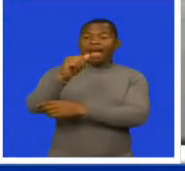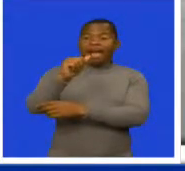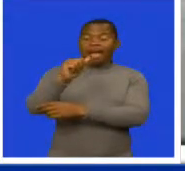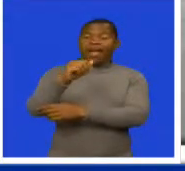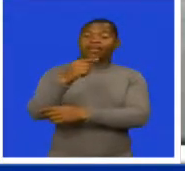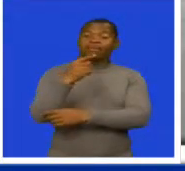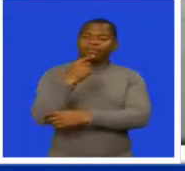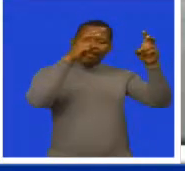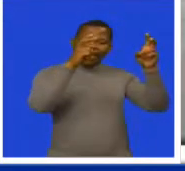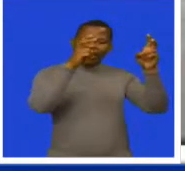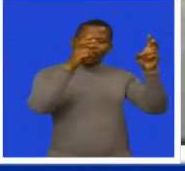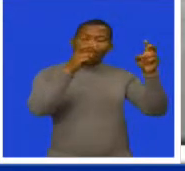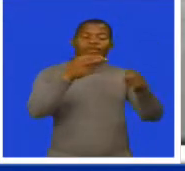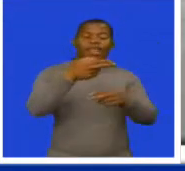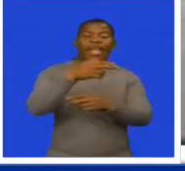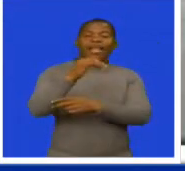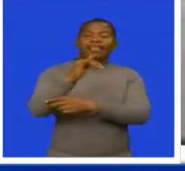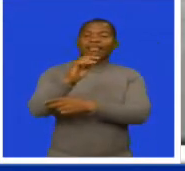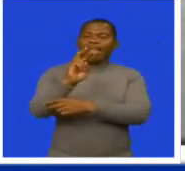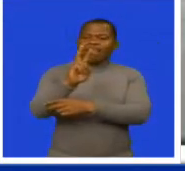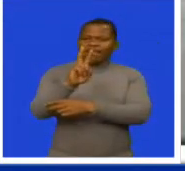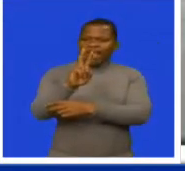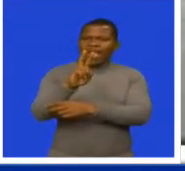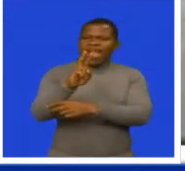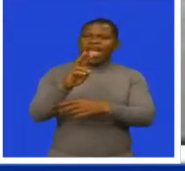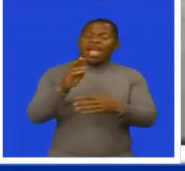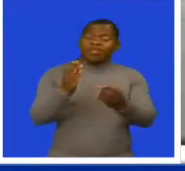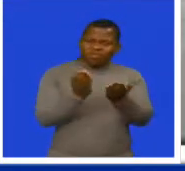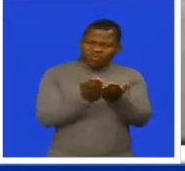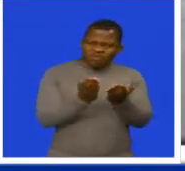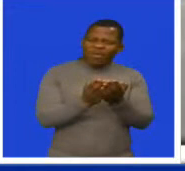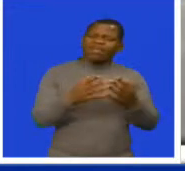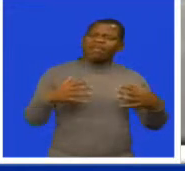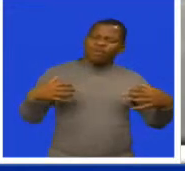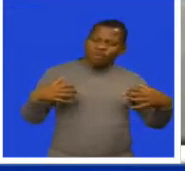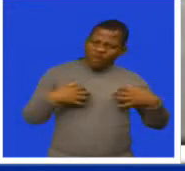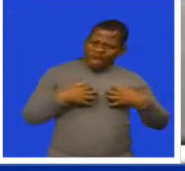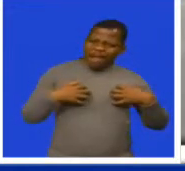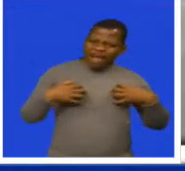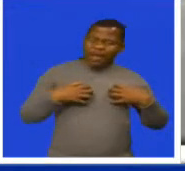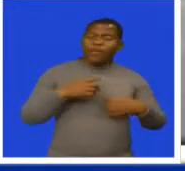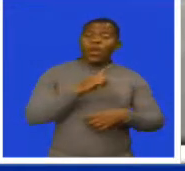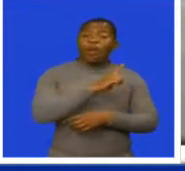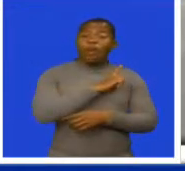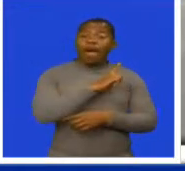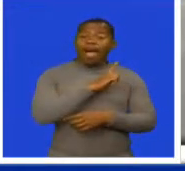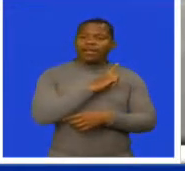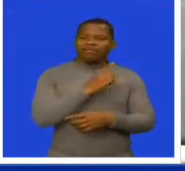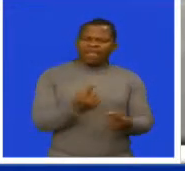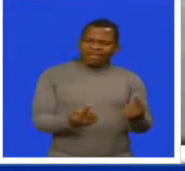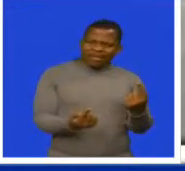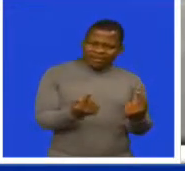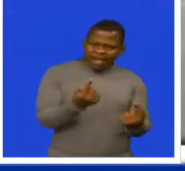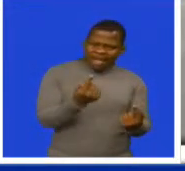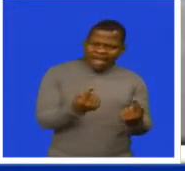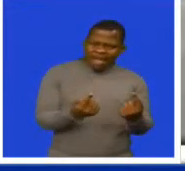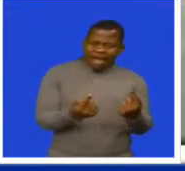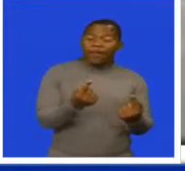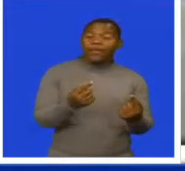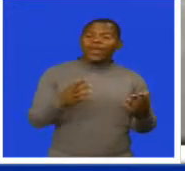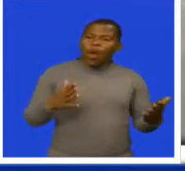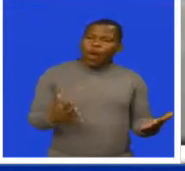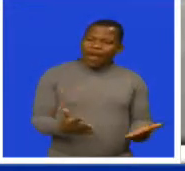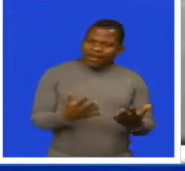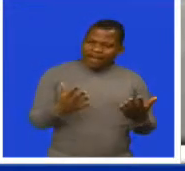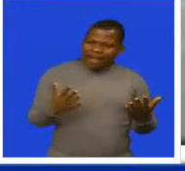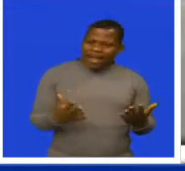etikolweni kungako bakubona uthathe leli vangeli lekuphepha kuleli gciwane. Lenhlangano ilayitele ikhandlela leHIV kanye nelikomiti lelibuke indzaba